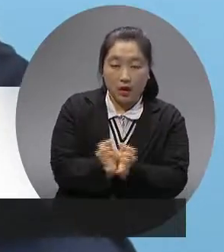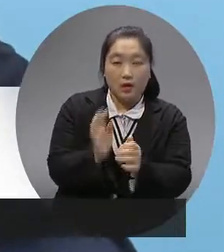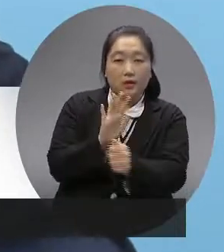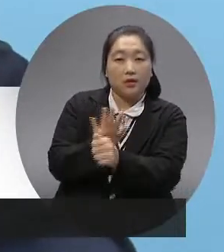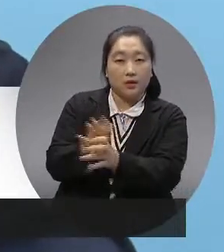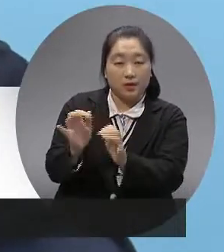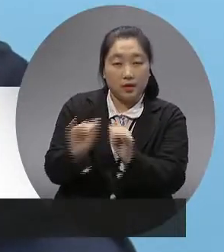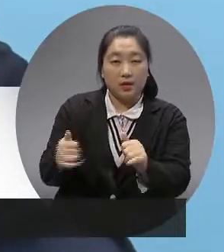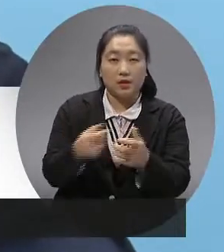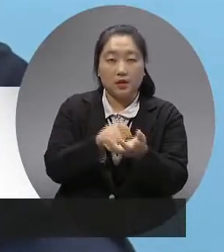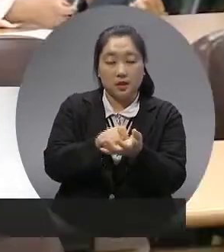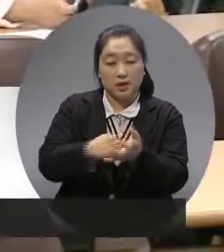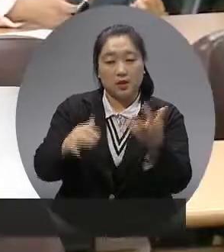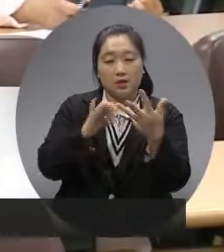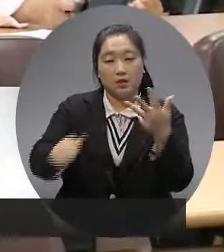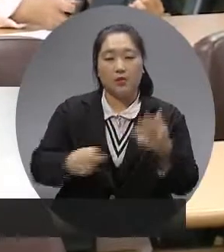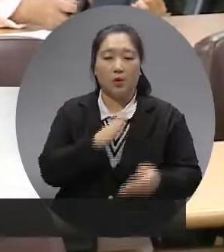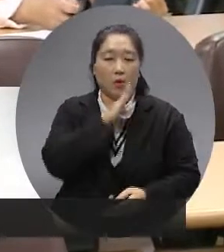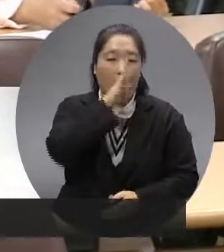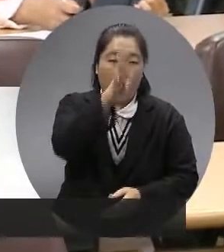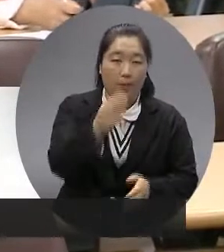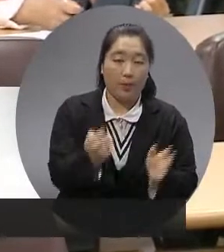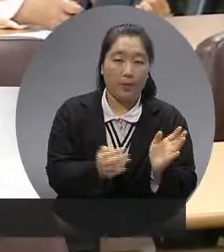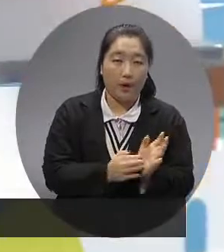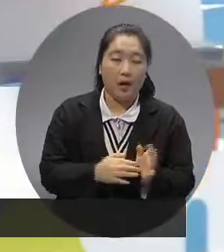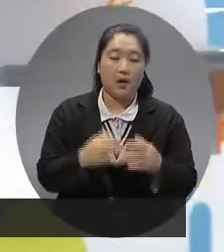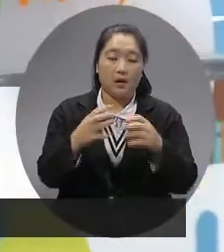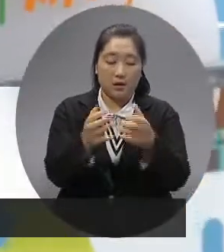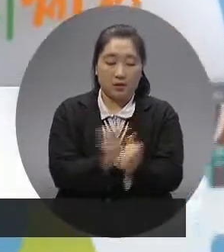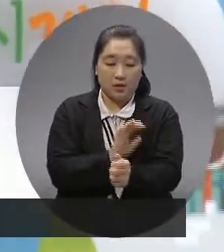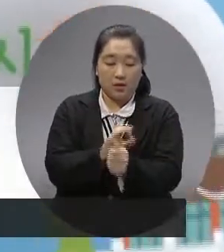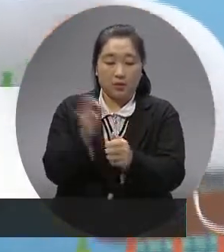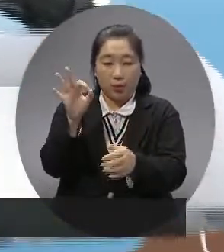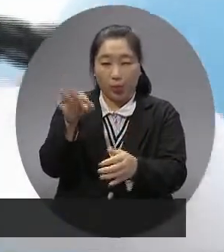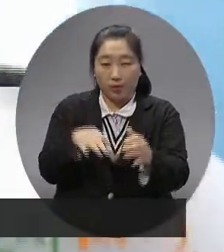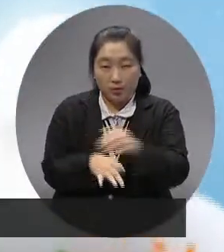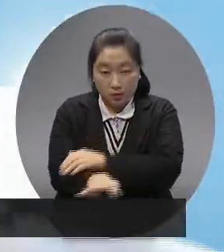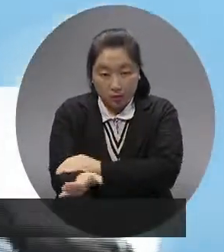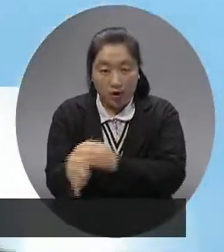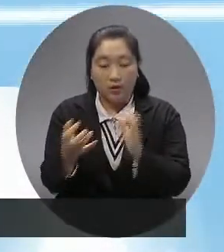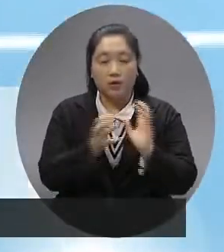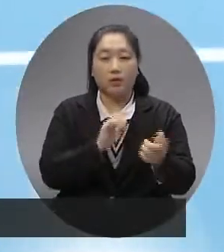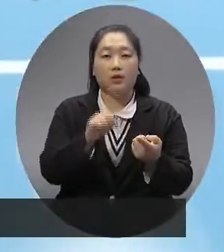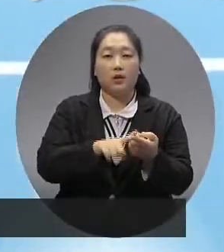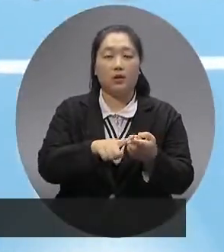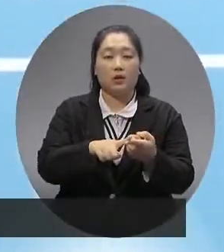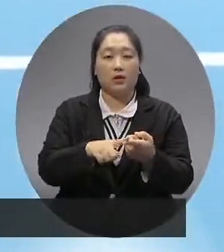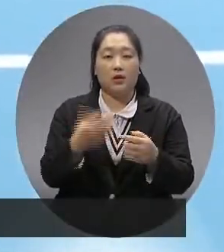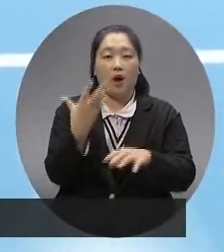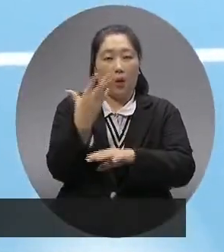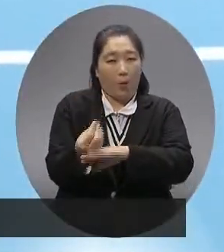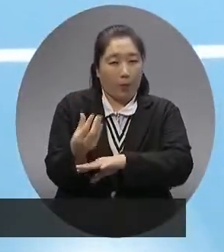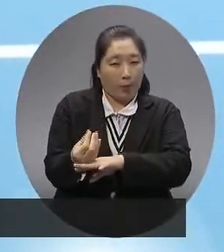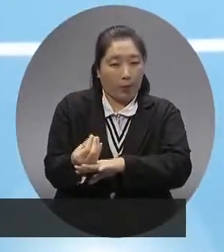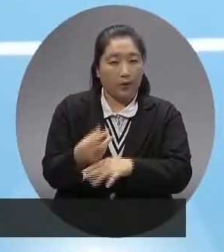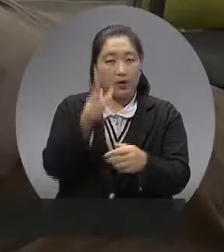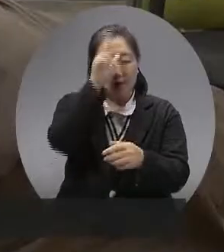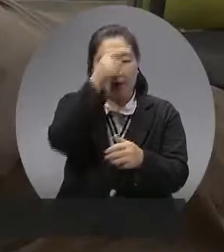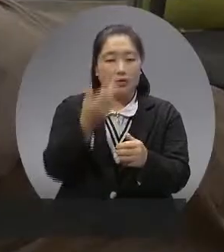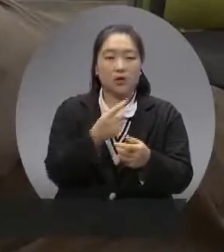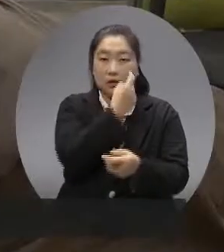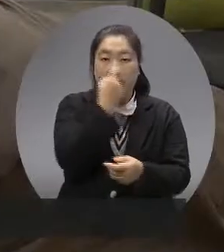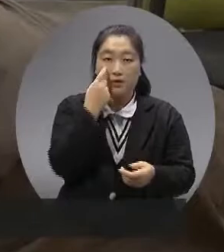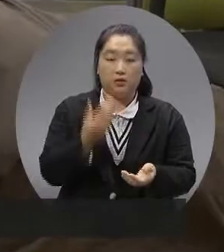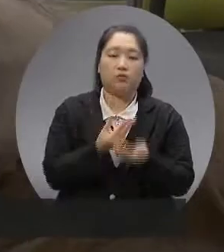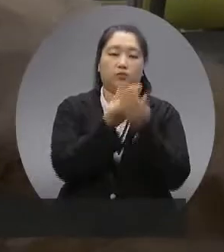관계자, 기자 8명을 고발하고 캠프에서 이뤄진 금품 살포 논의 내용이 담긴 관련 녹취록을 경찰에